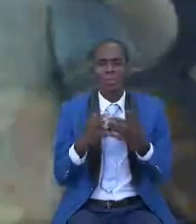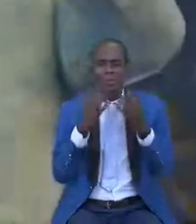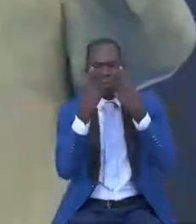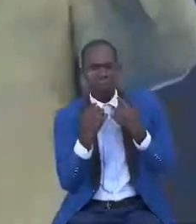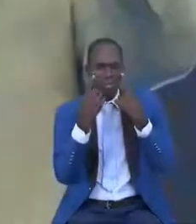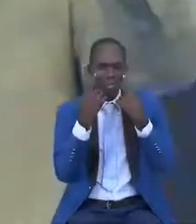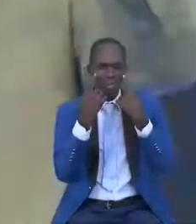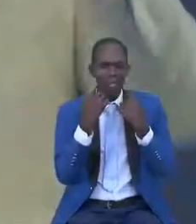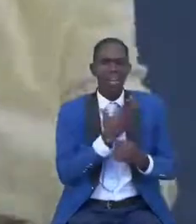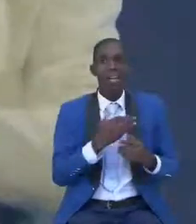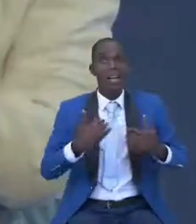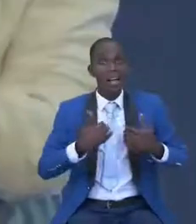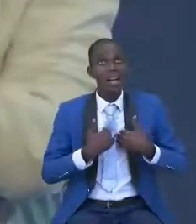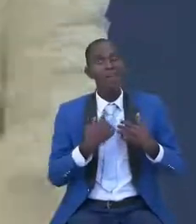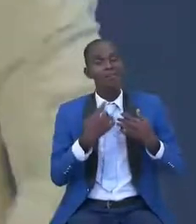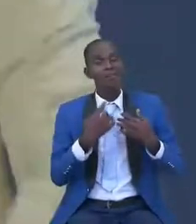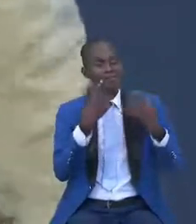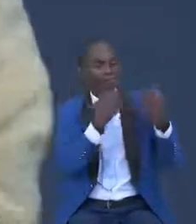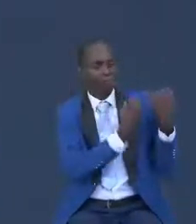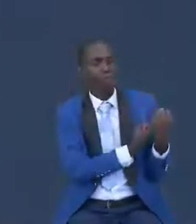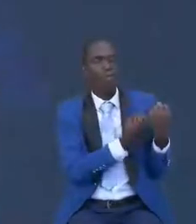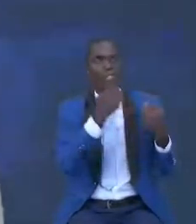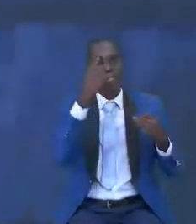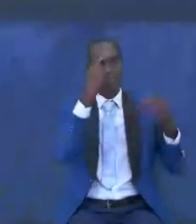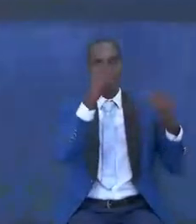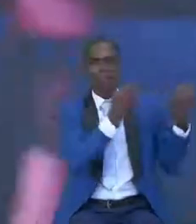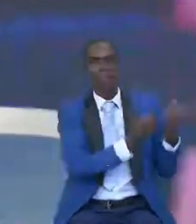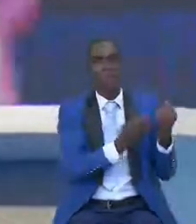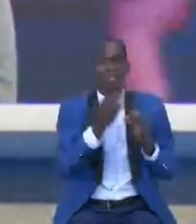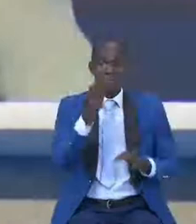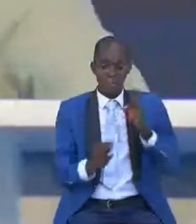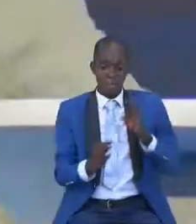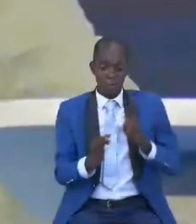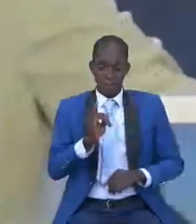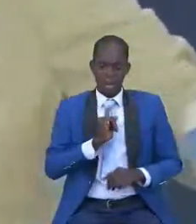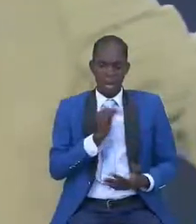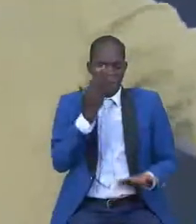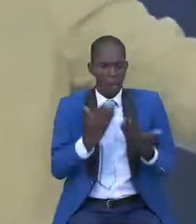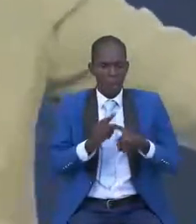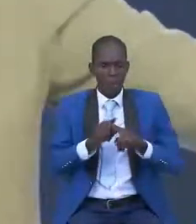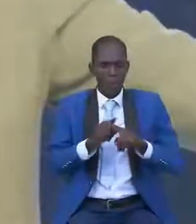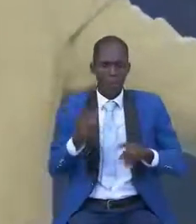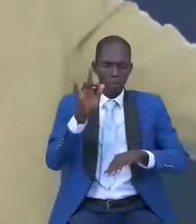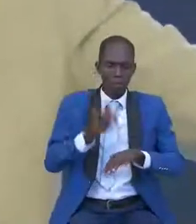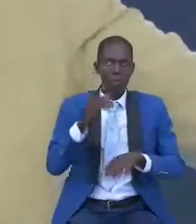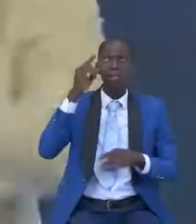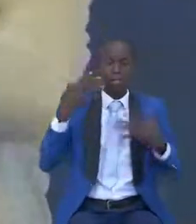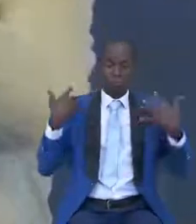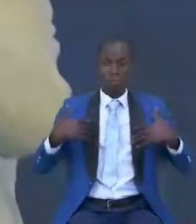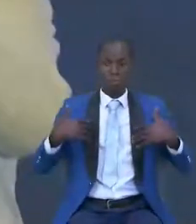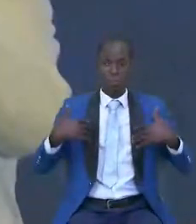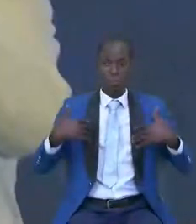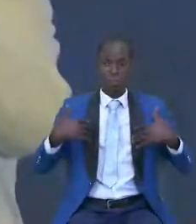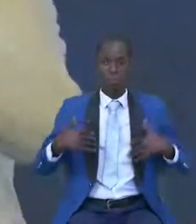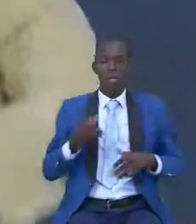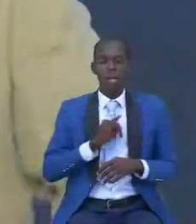débarrassons-nous de ces pleurs, de cette foi qui pleure, ayant la foi confiante. Si je peux simplement